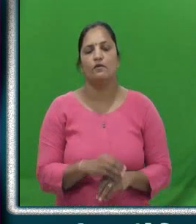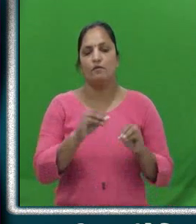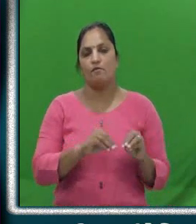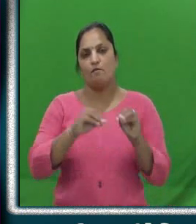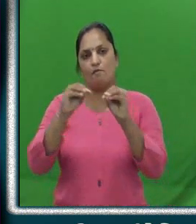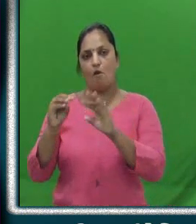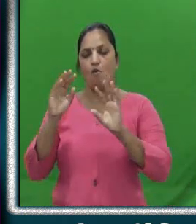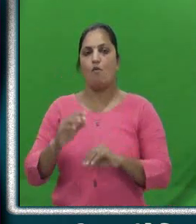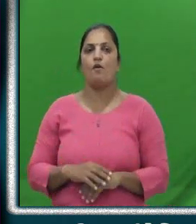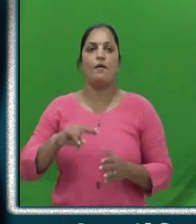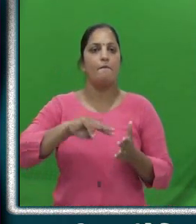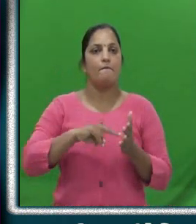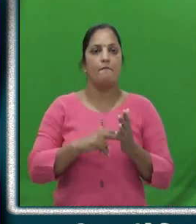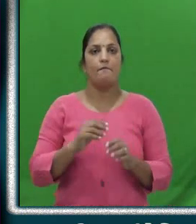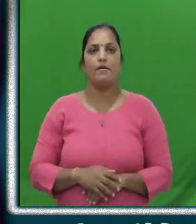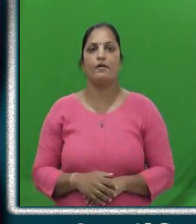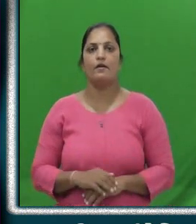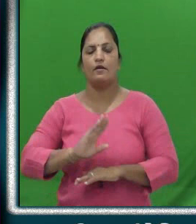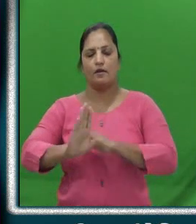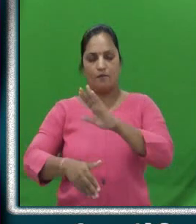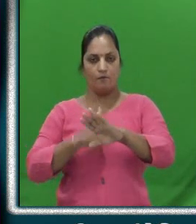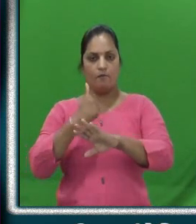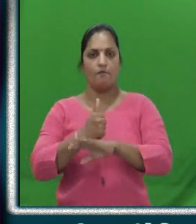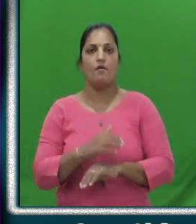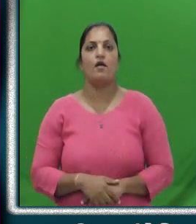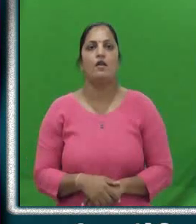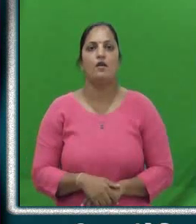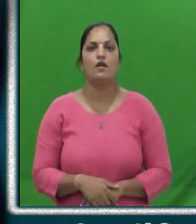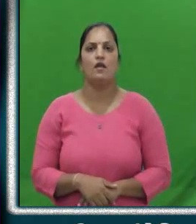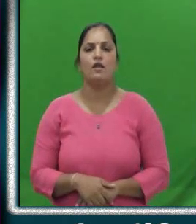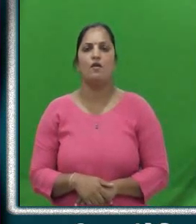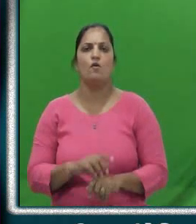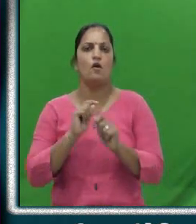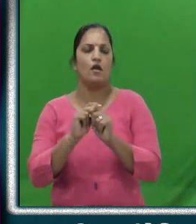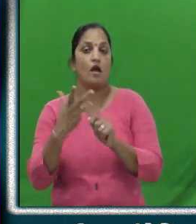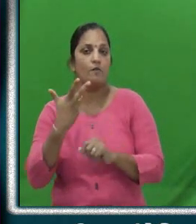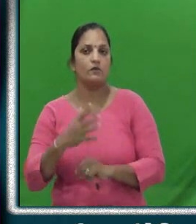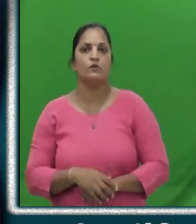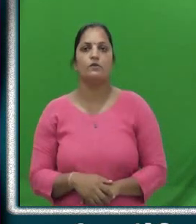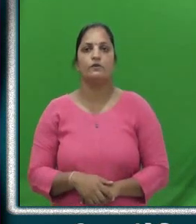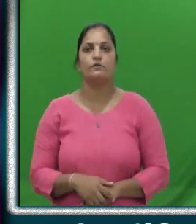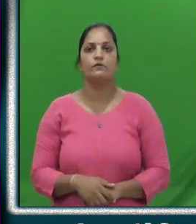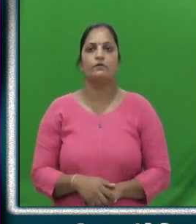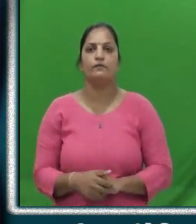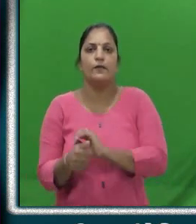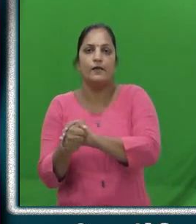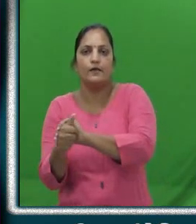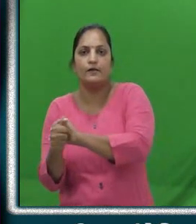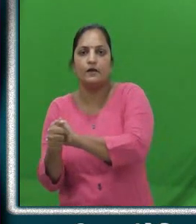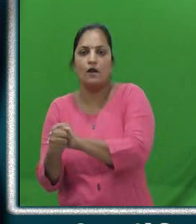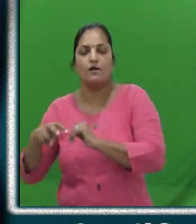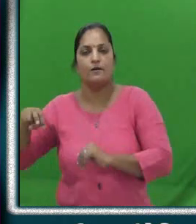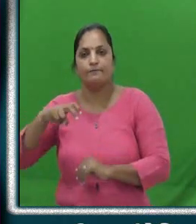મૂવ અહીંયા મૂવ એટલે ચરવર એમની અરુણ કૃષ્ણમૂર્તિની પહેલી ચરવર શું હતી તો ધ